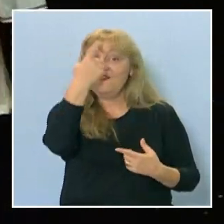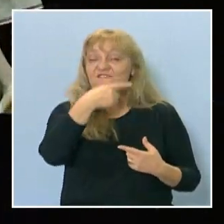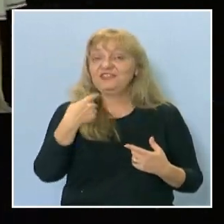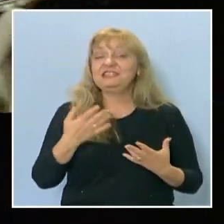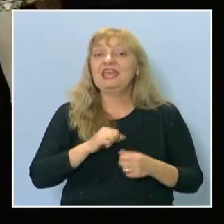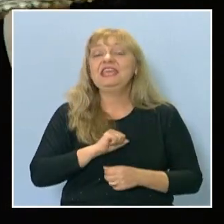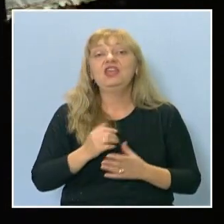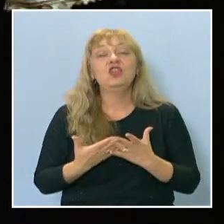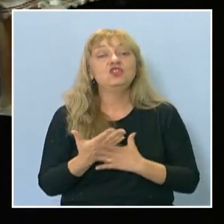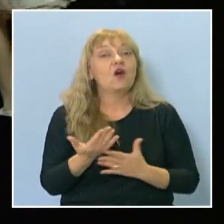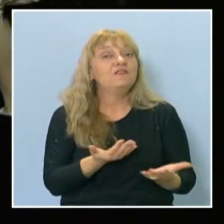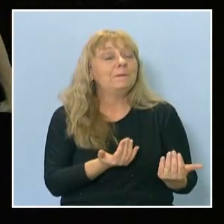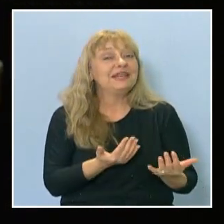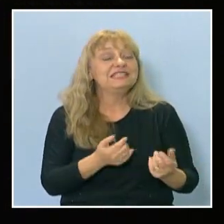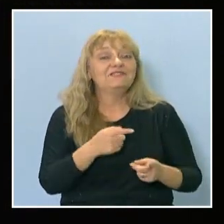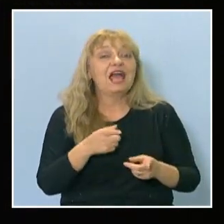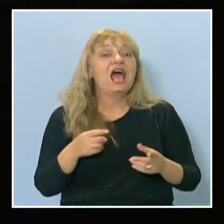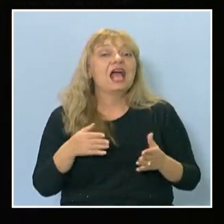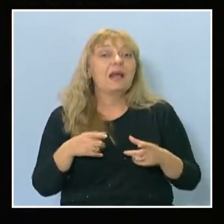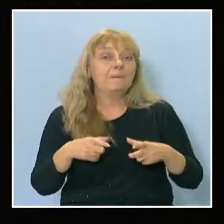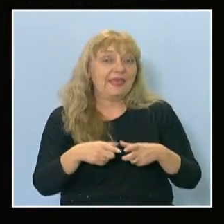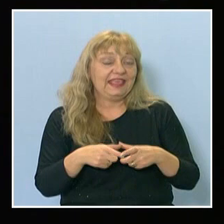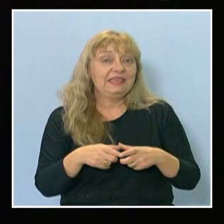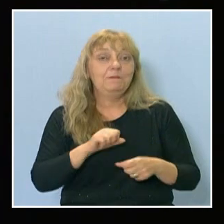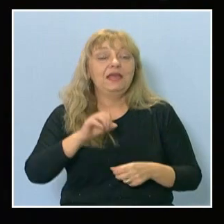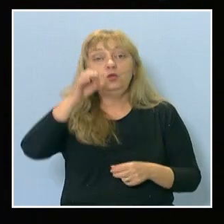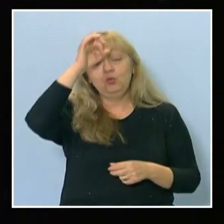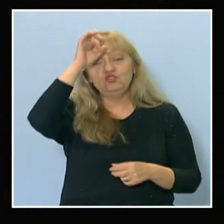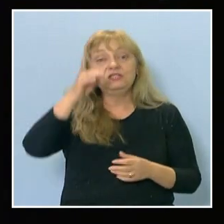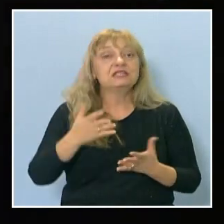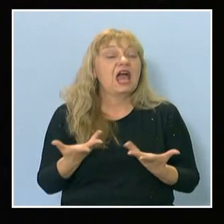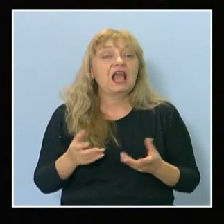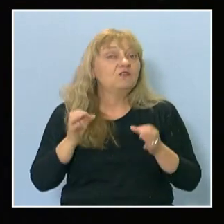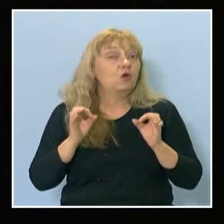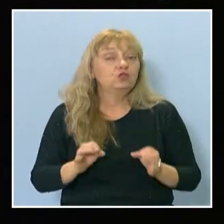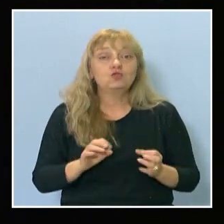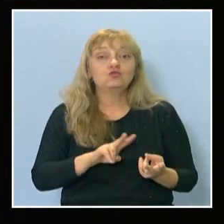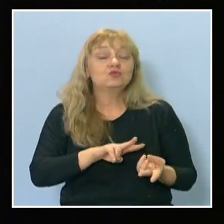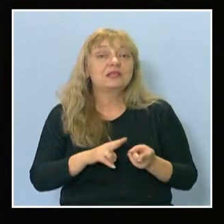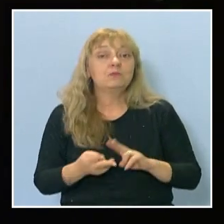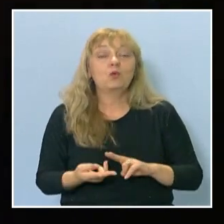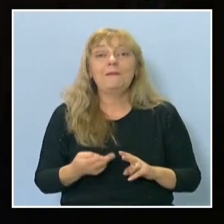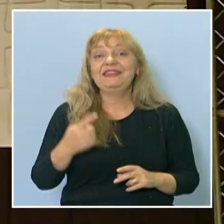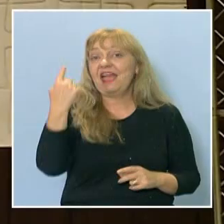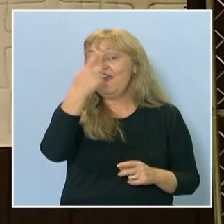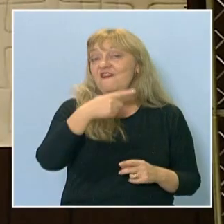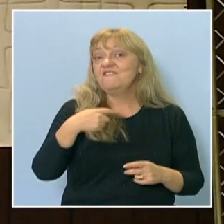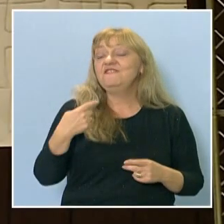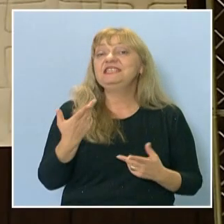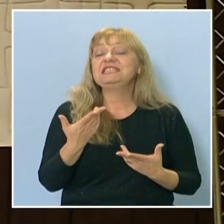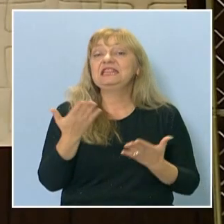предизвикателства към екипа и учениците. С какво точно се променя визията на училището, госпожо Пенкова, и какви